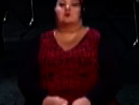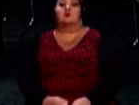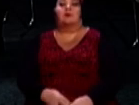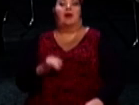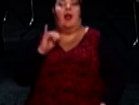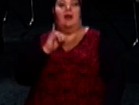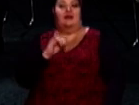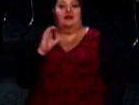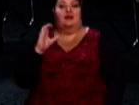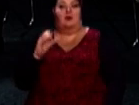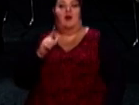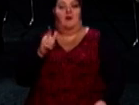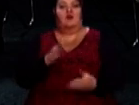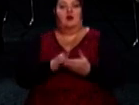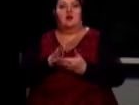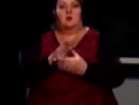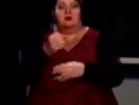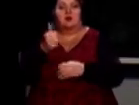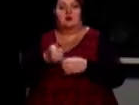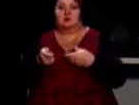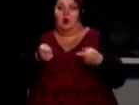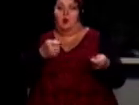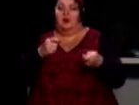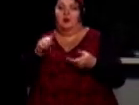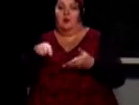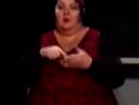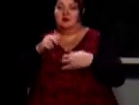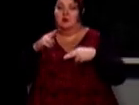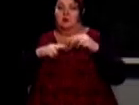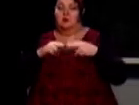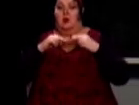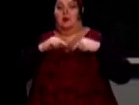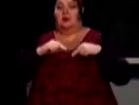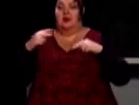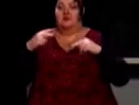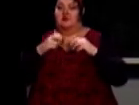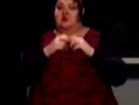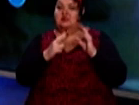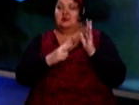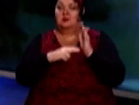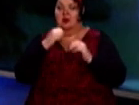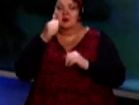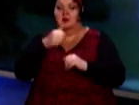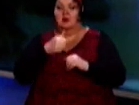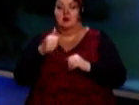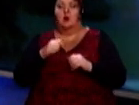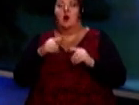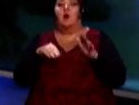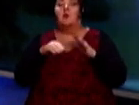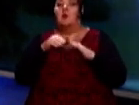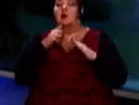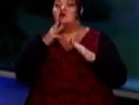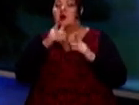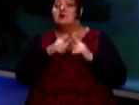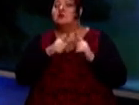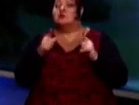Ірина Станіславівна, ви на посаді начальника управління містобудування архітектури працюєте з 2017 року. Що за цей час, на вашу думку,